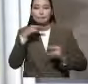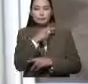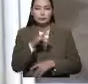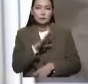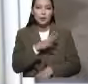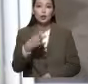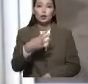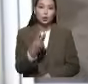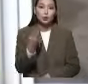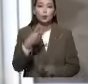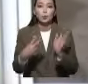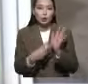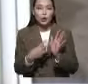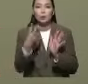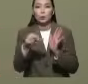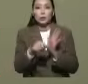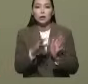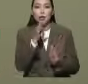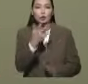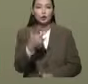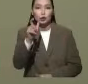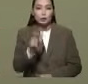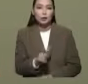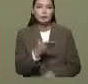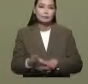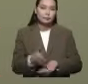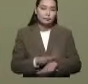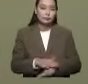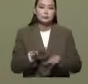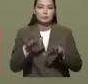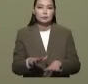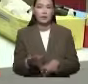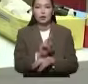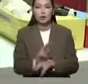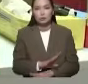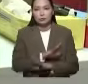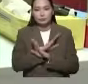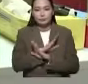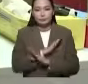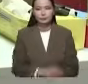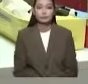43, 37 және 36 жастағы үш азамат жансақтау бөлімінде көз жұмды.